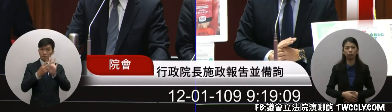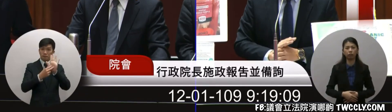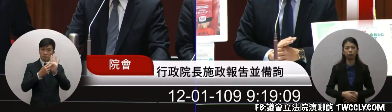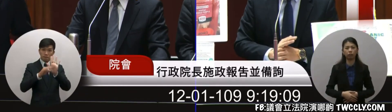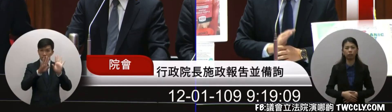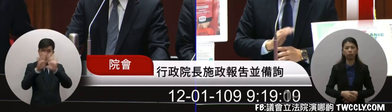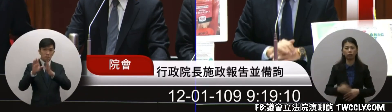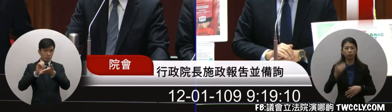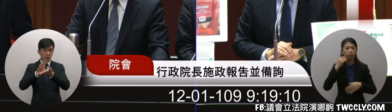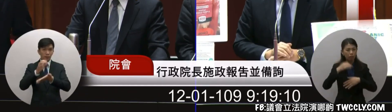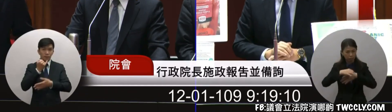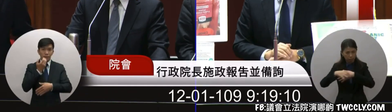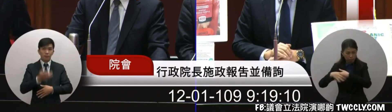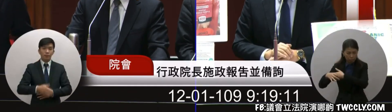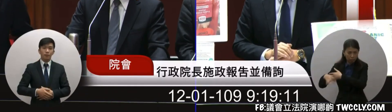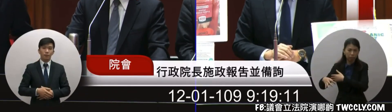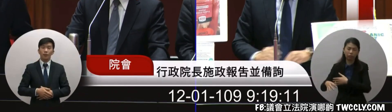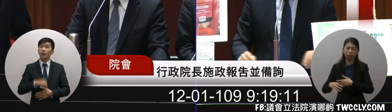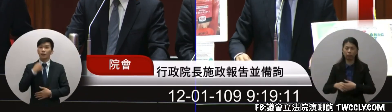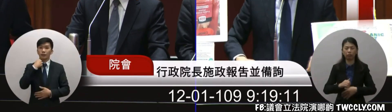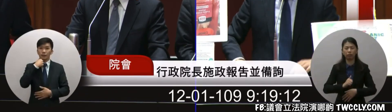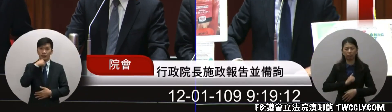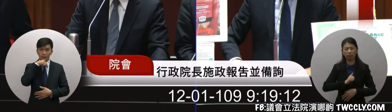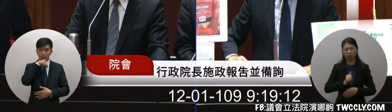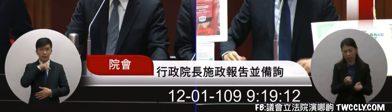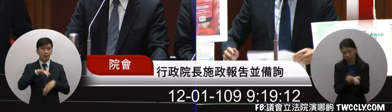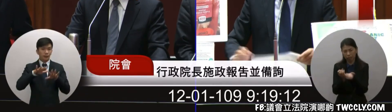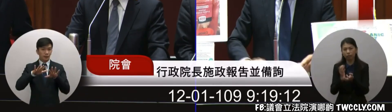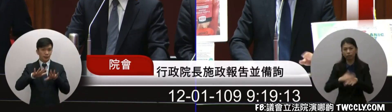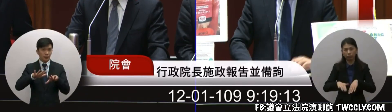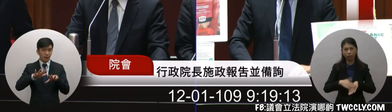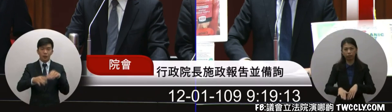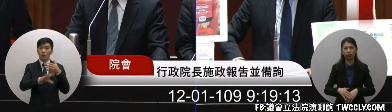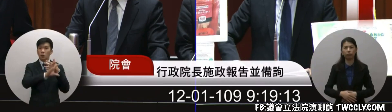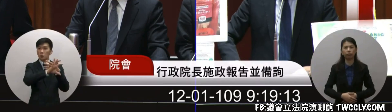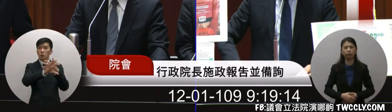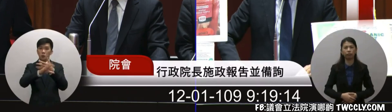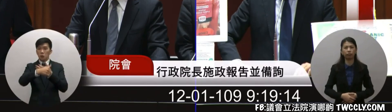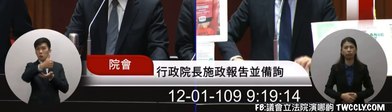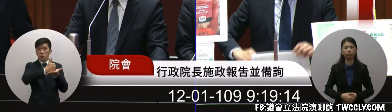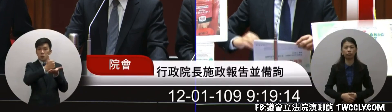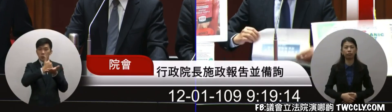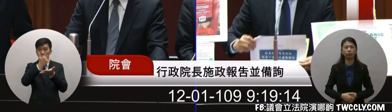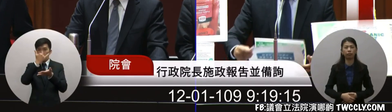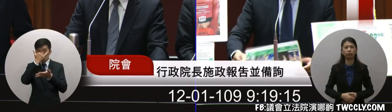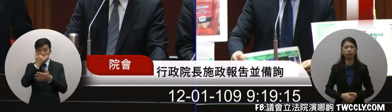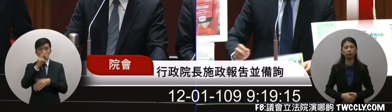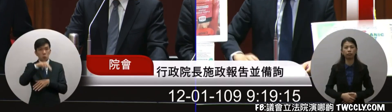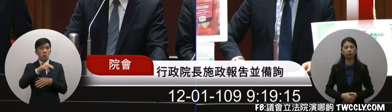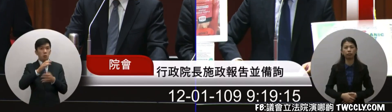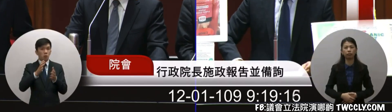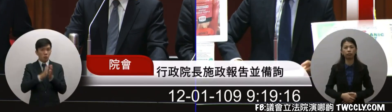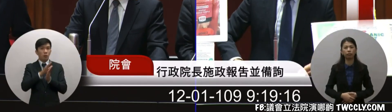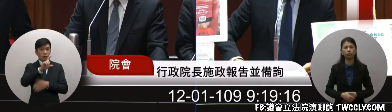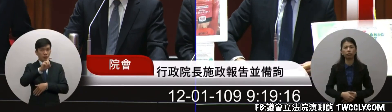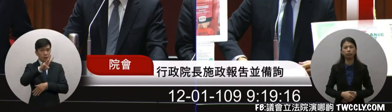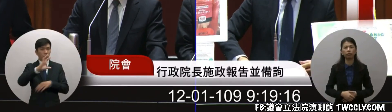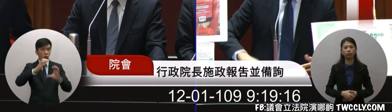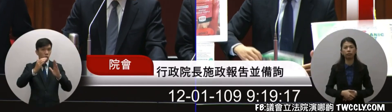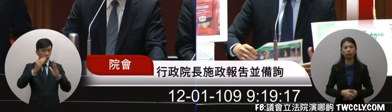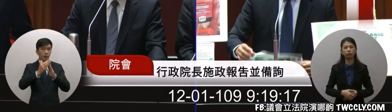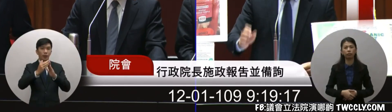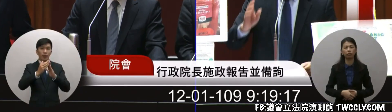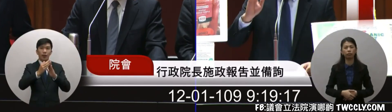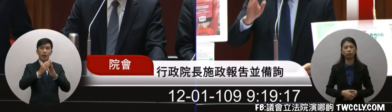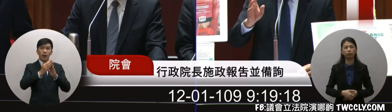不足的话，还是会出很多。 台湾现在只有13个国家的猪肉可以进口到台湾，不是每个国家。 13个 里面有9个